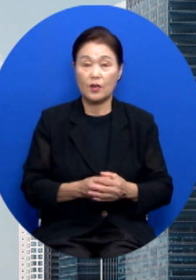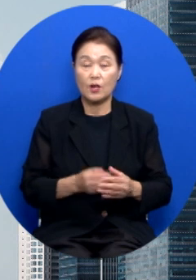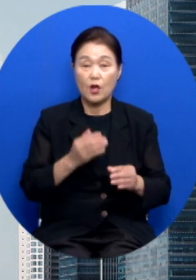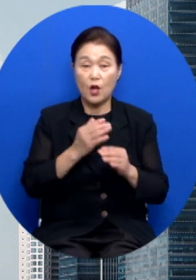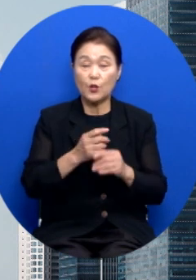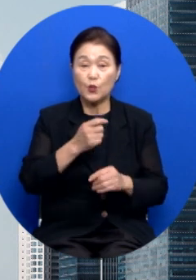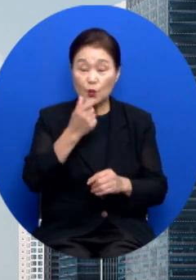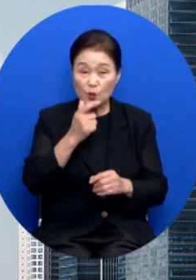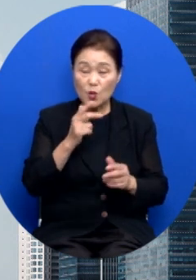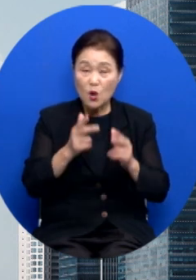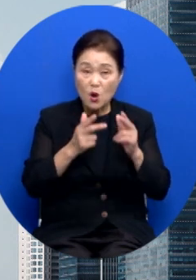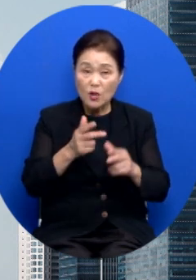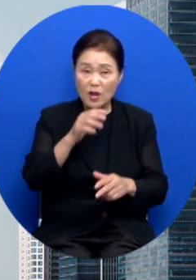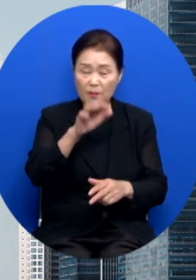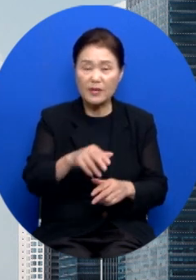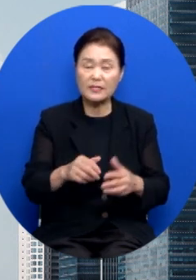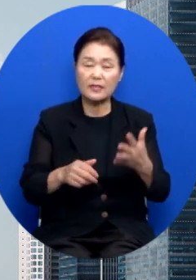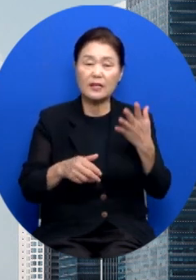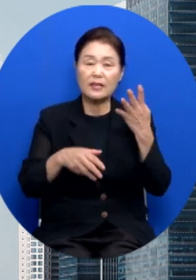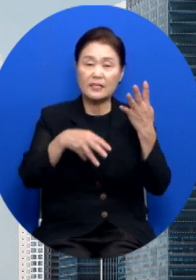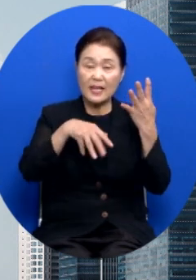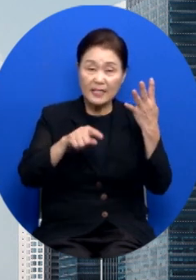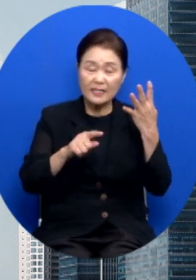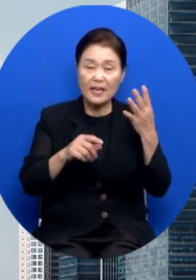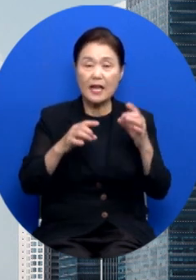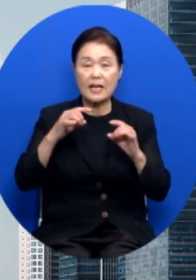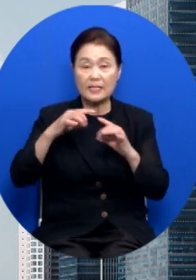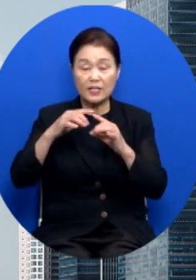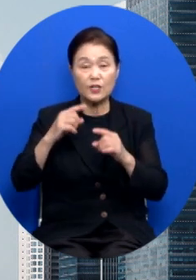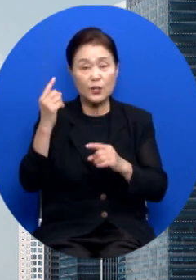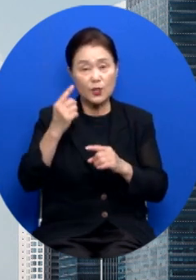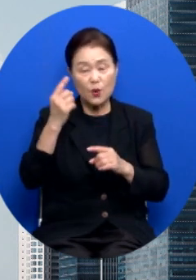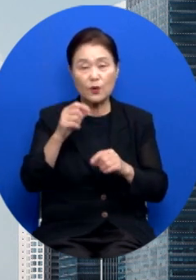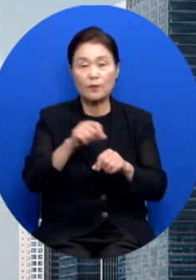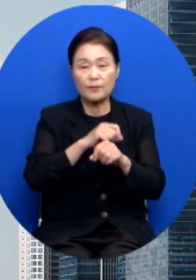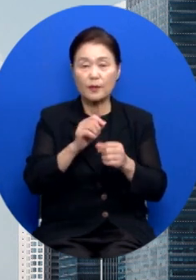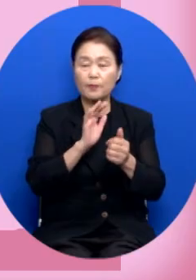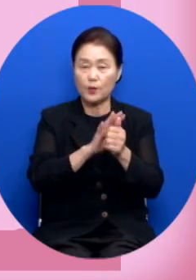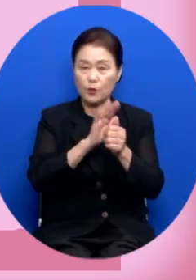중소벤처기업부가 제4차 전기요금 특별지원사업 접수를 시작했습니다.